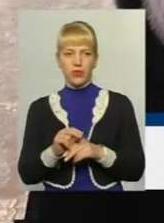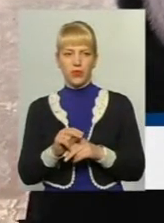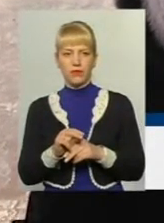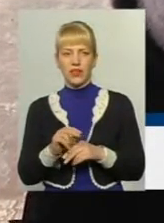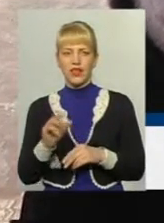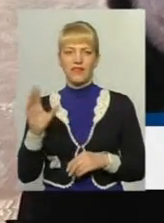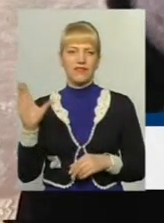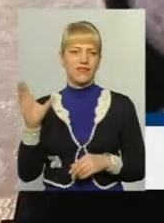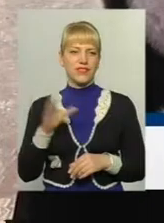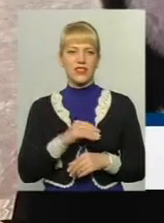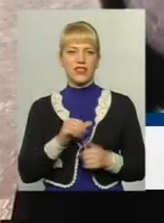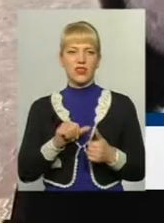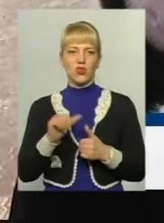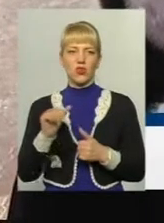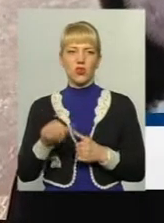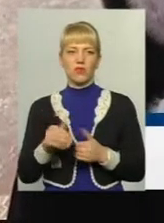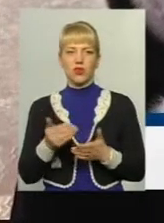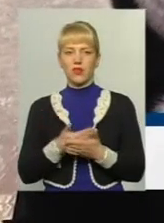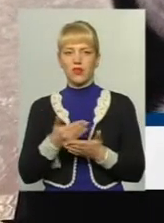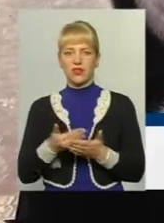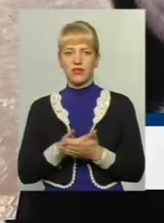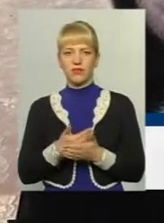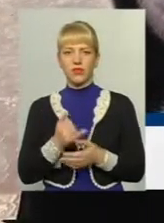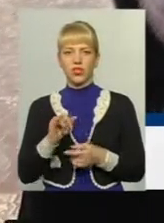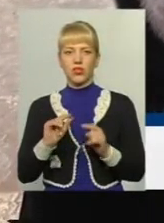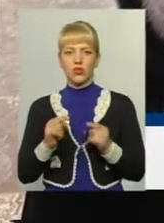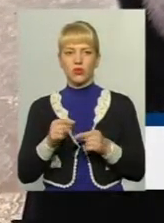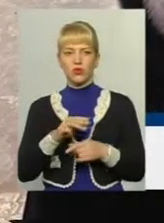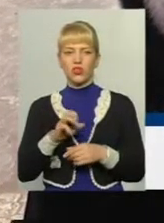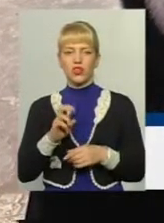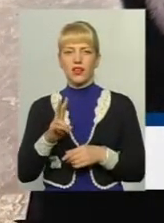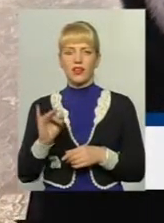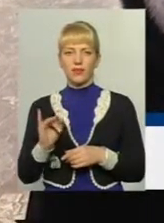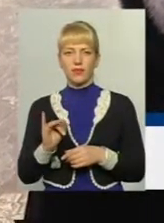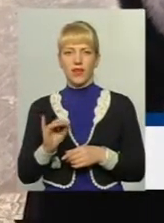наші, можна сказати так, бідні люди.